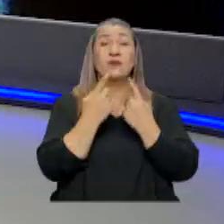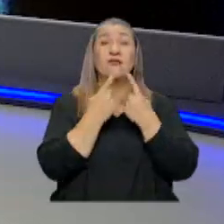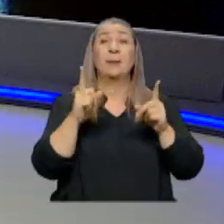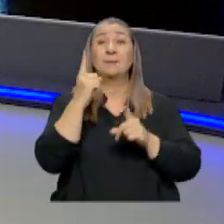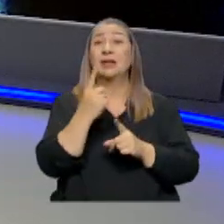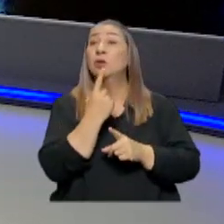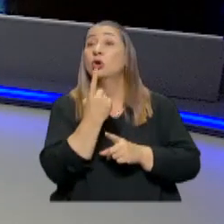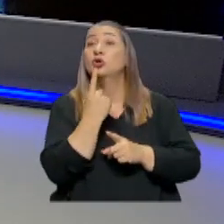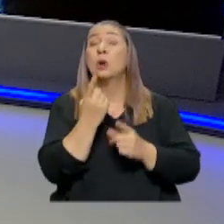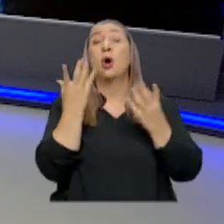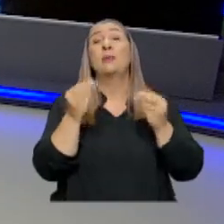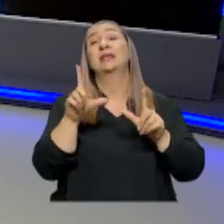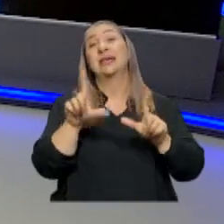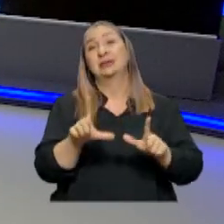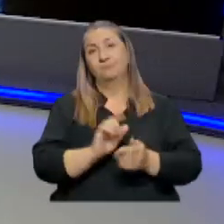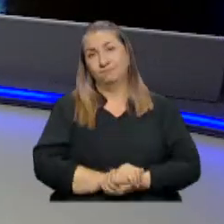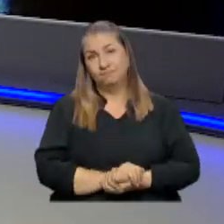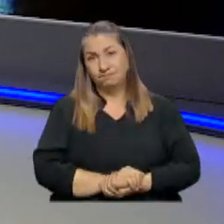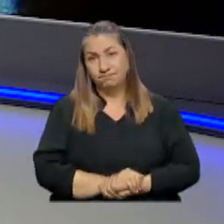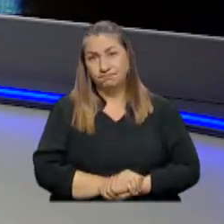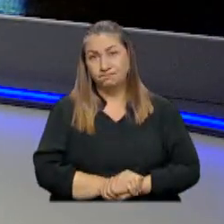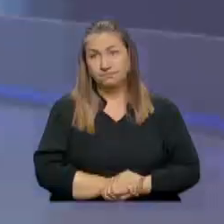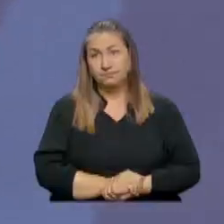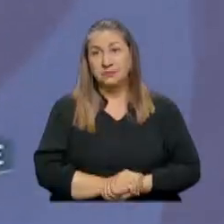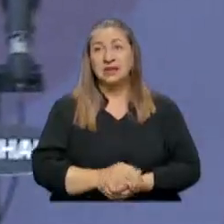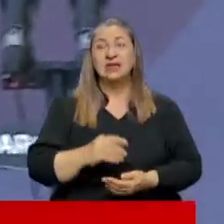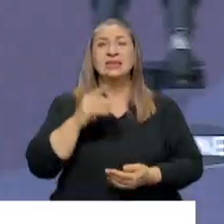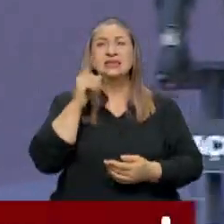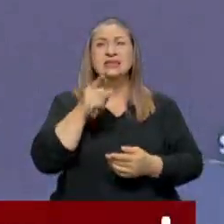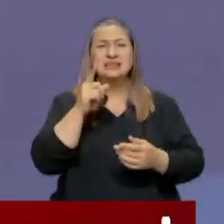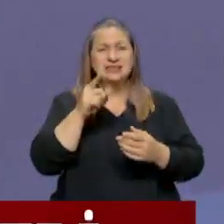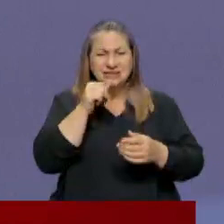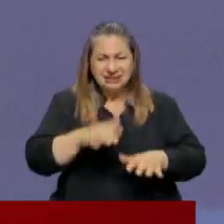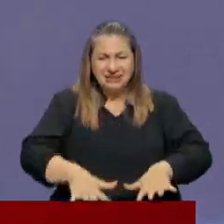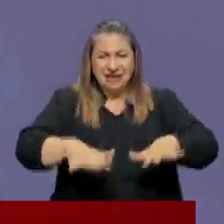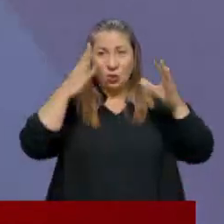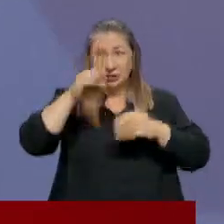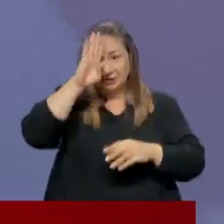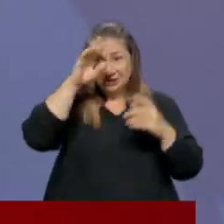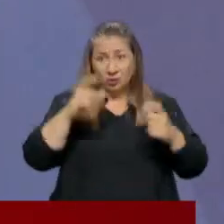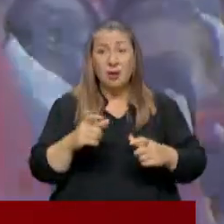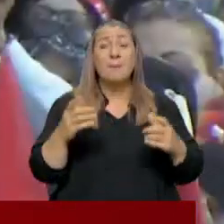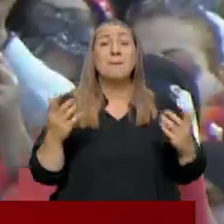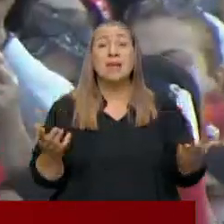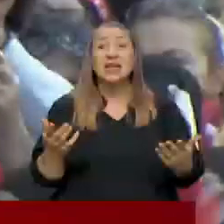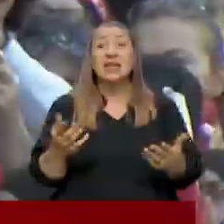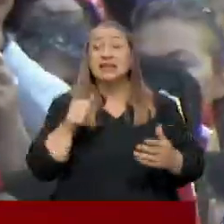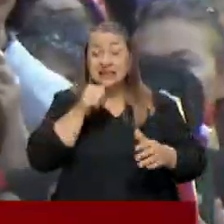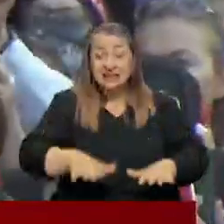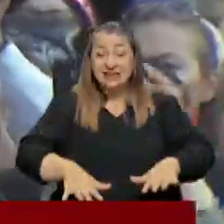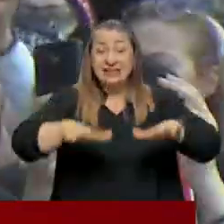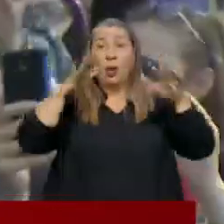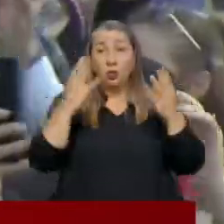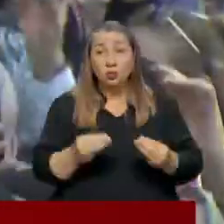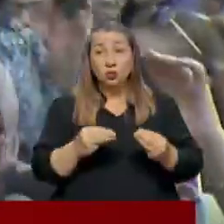farklı bir dille olmalıydı sel afeti yaşadık değil mi İstanbul'da peki sel